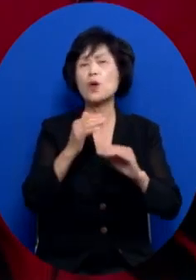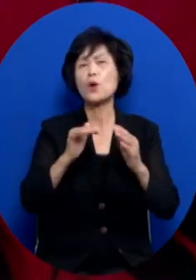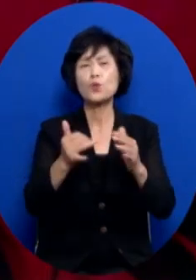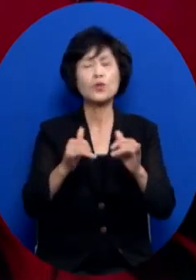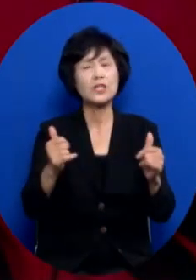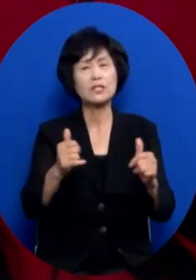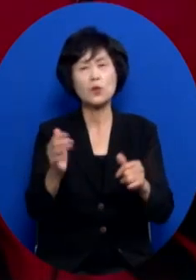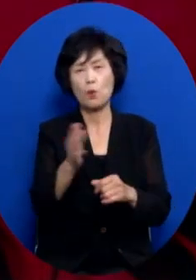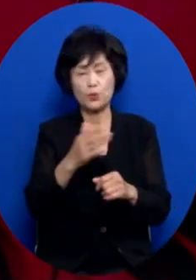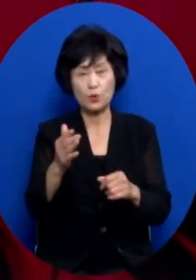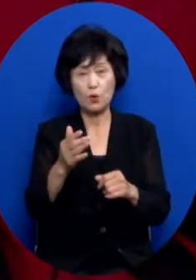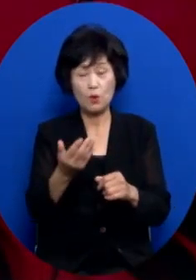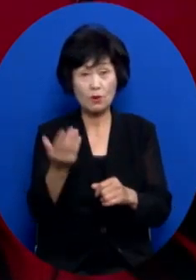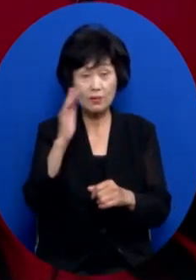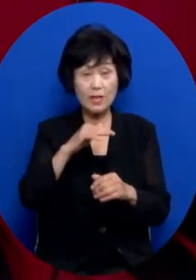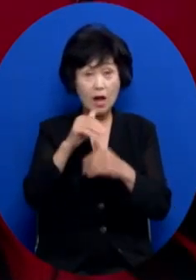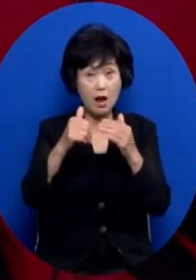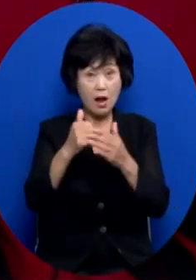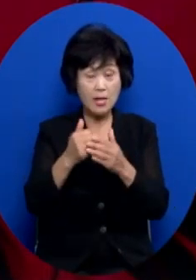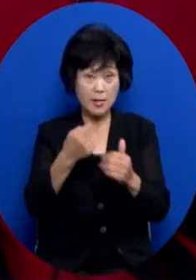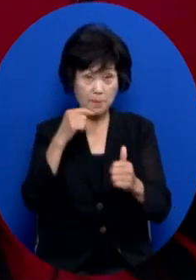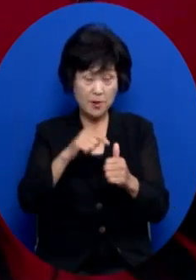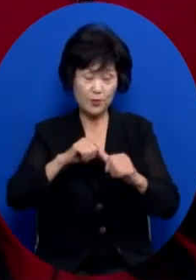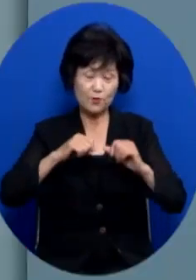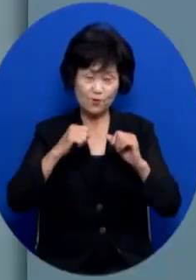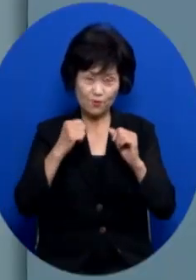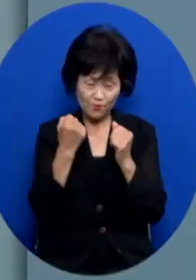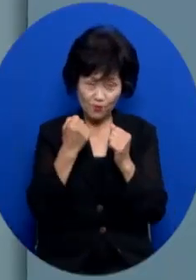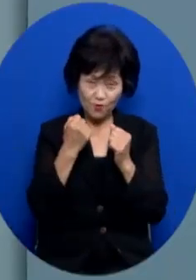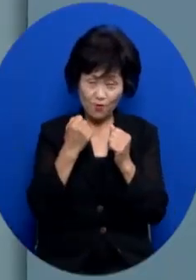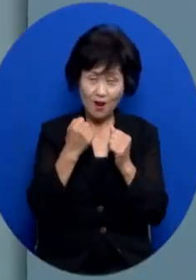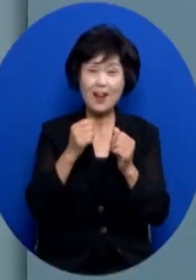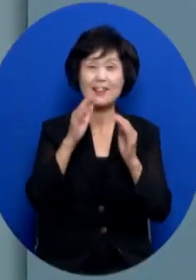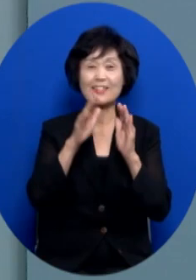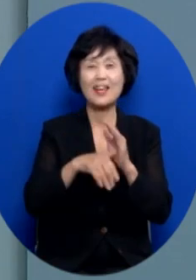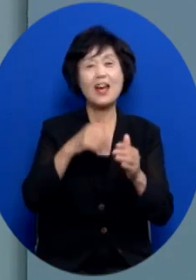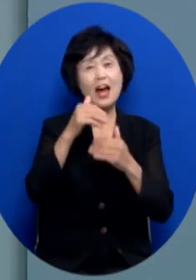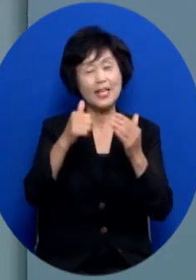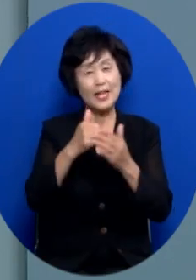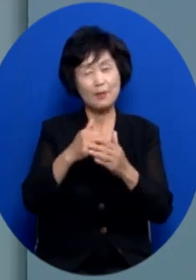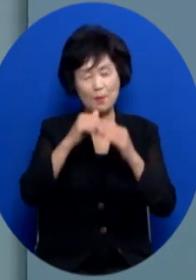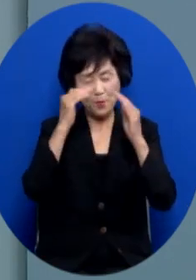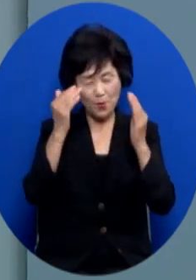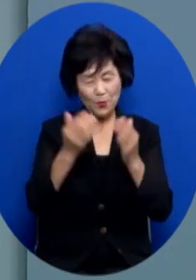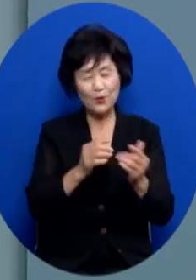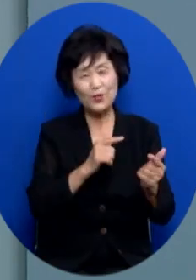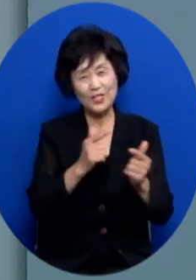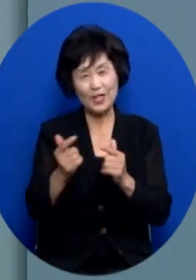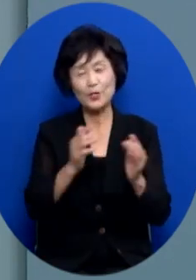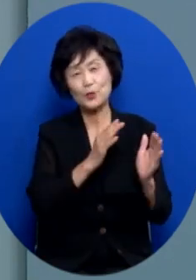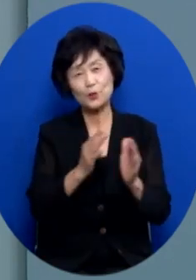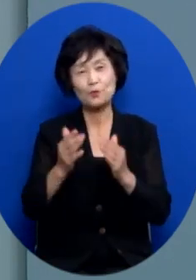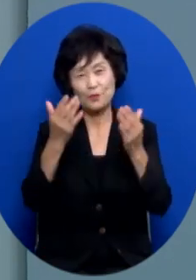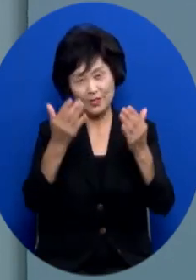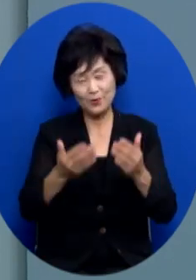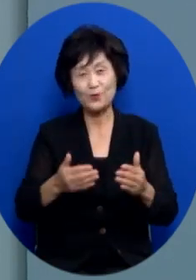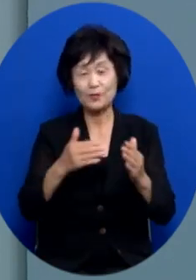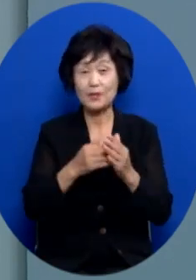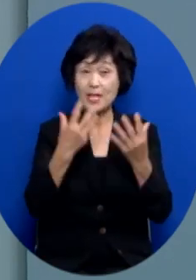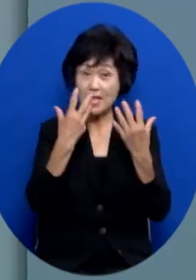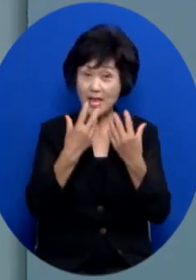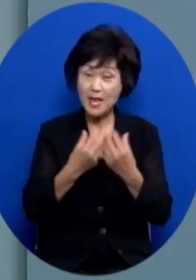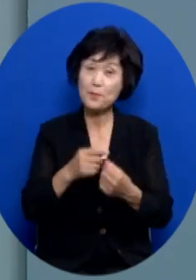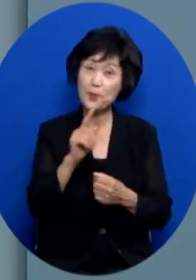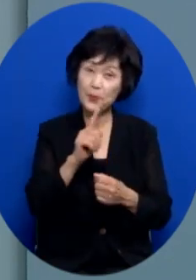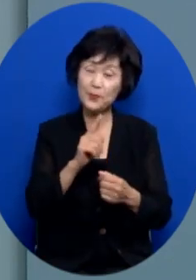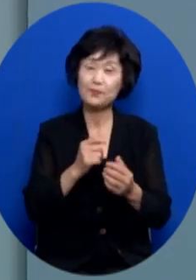반경5km이내에외국인이전혀없었습니다.하지만우리가 하나님의명령에순종하여앞으로나아가기로결정했을때, 하나님께서는모든것을공급해주셨습니다